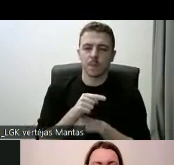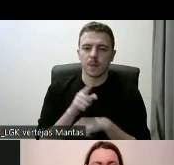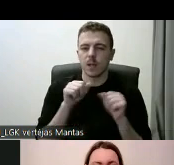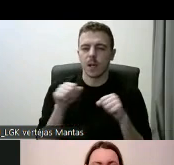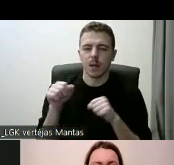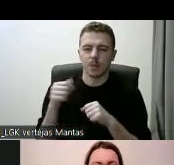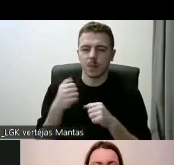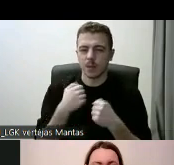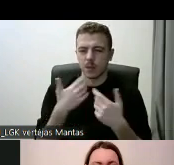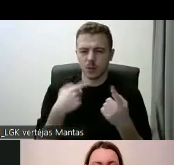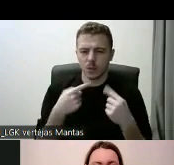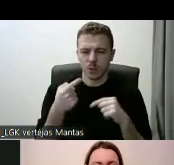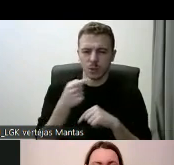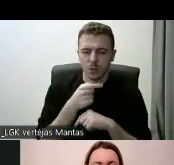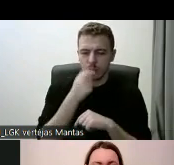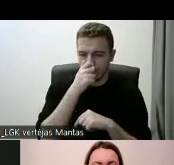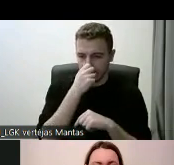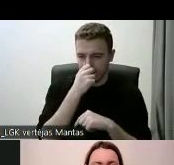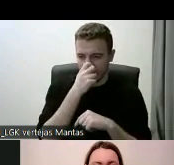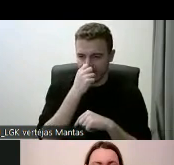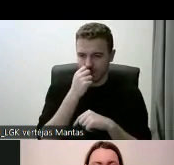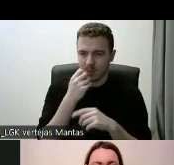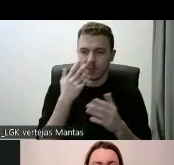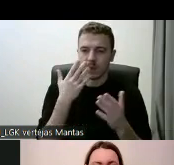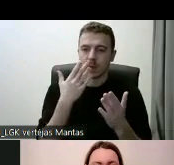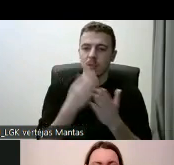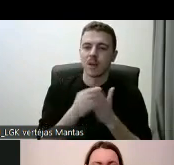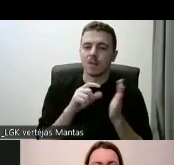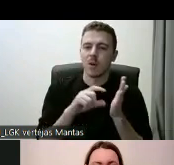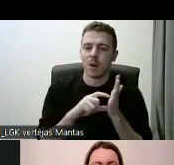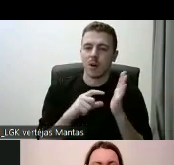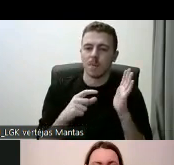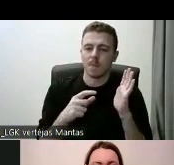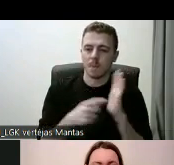grįžkime atgal prie savo kambarių